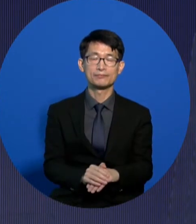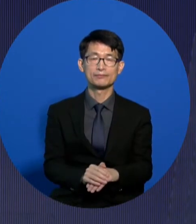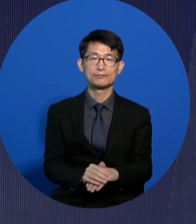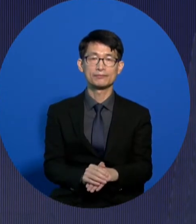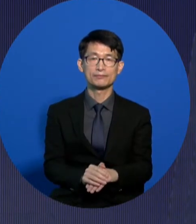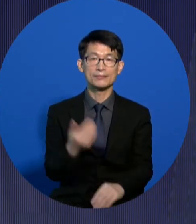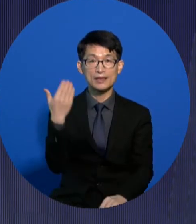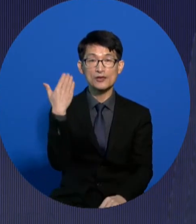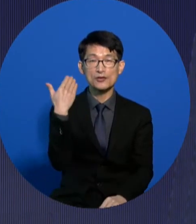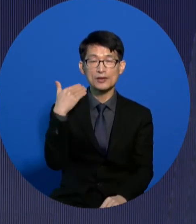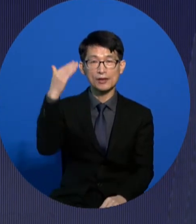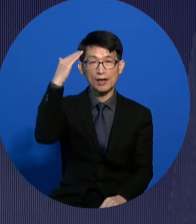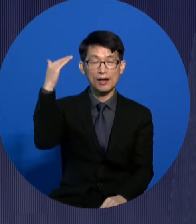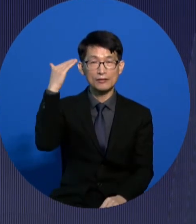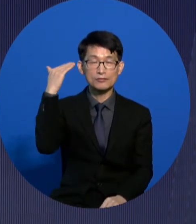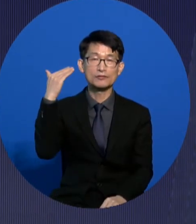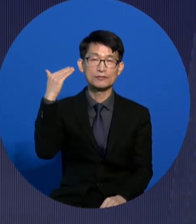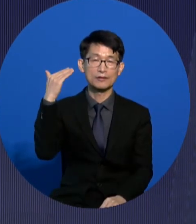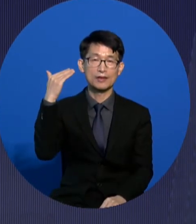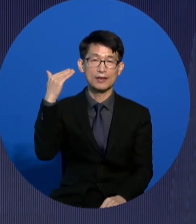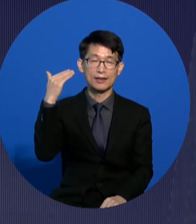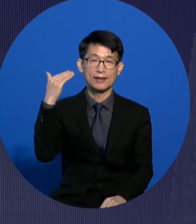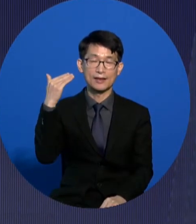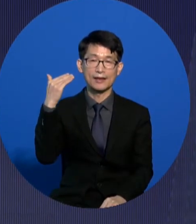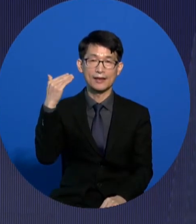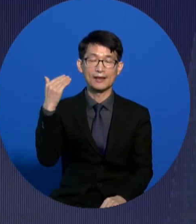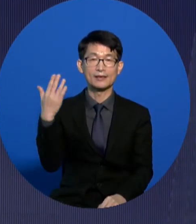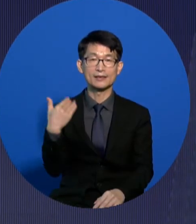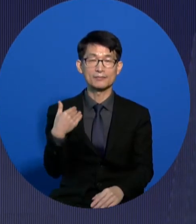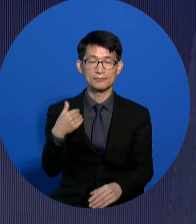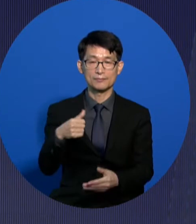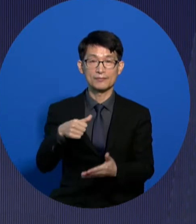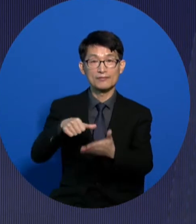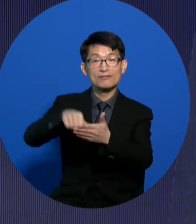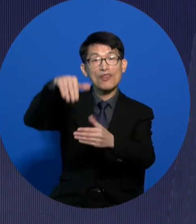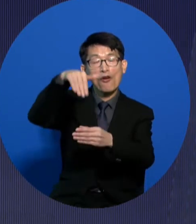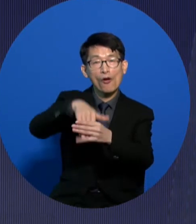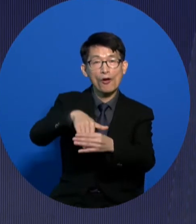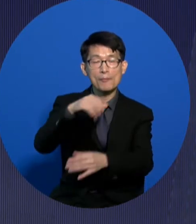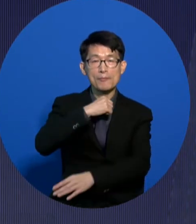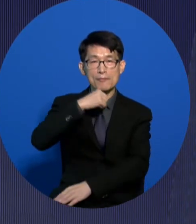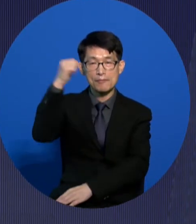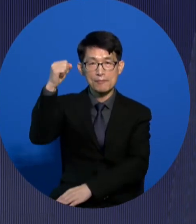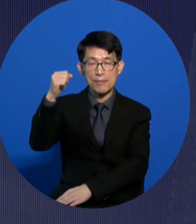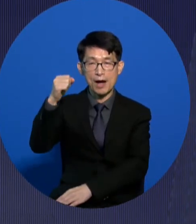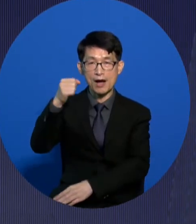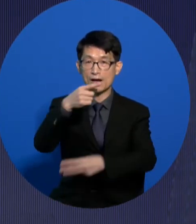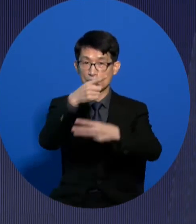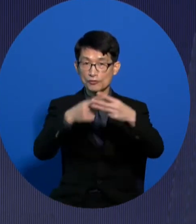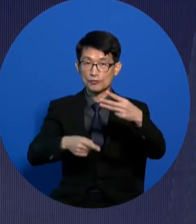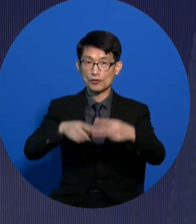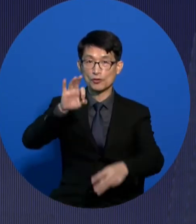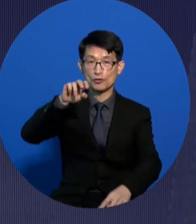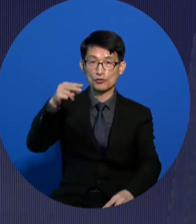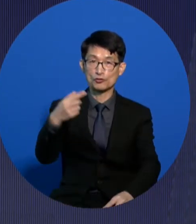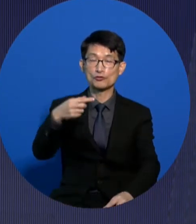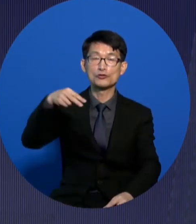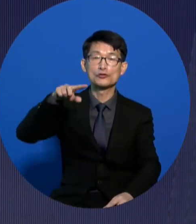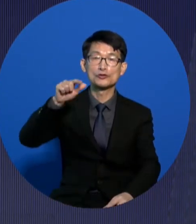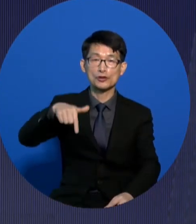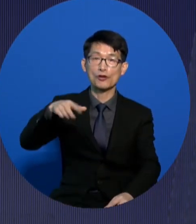최근 대한민국 대통령 당선자인 윤석열 당선자는 저상버스, 중증장애인 콜택시